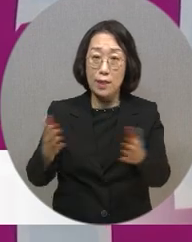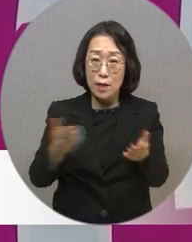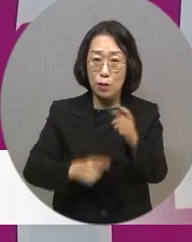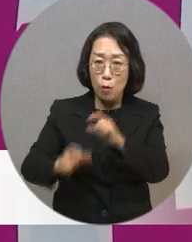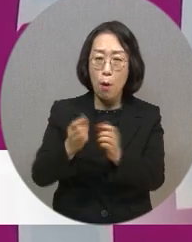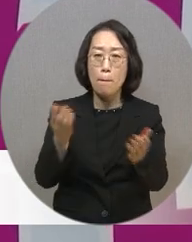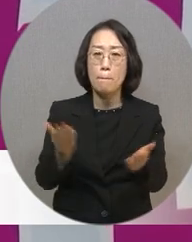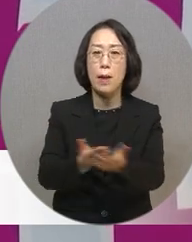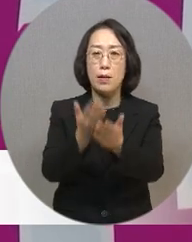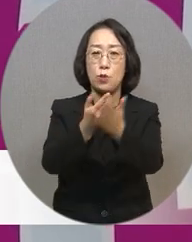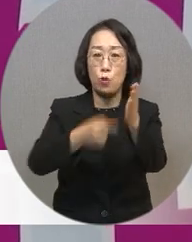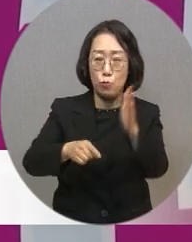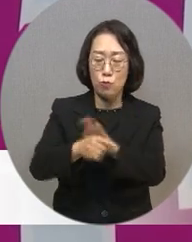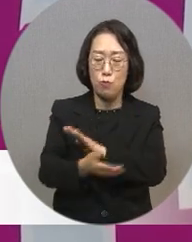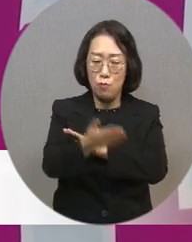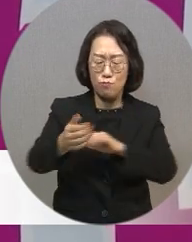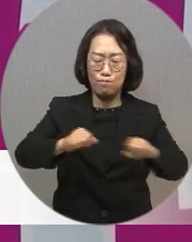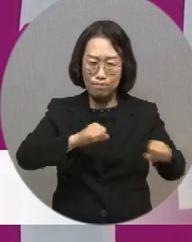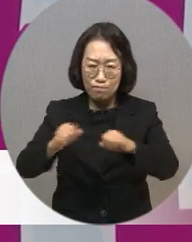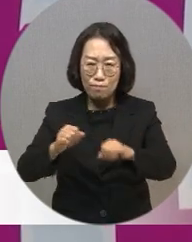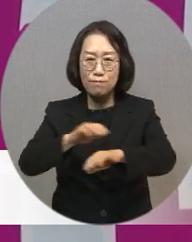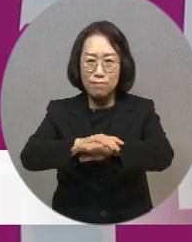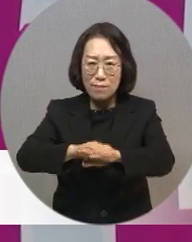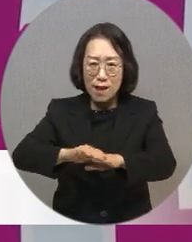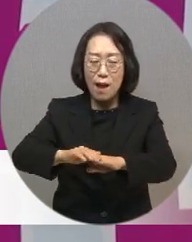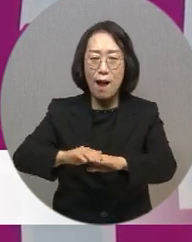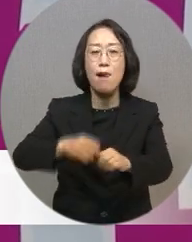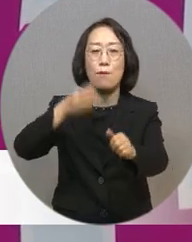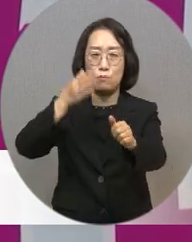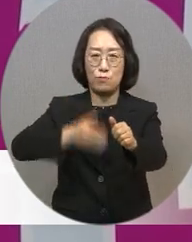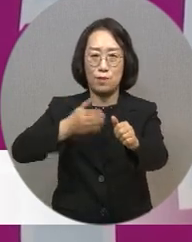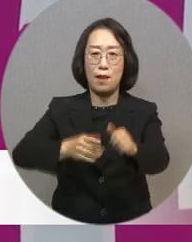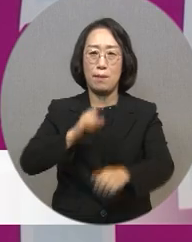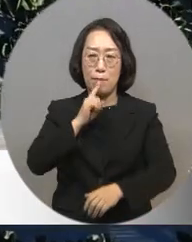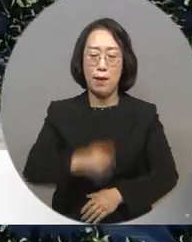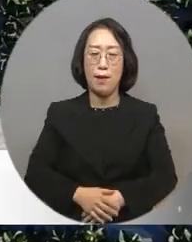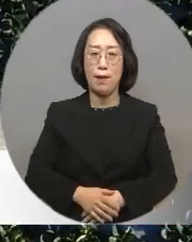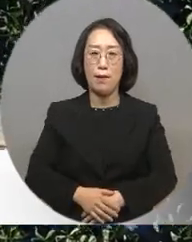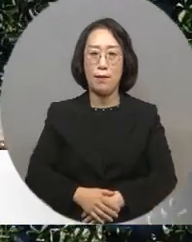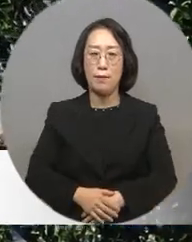수 있도록 선도적인 역할을 해주기를 당부드린다고 말했습니다.